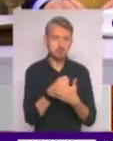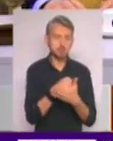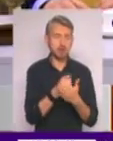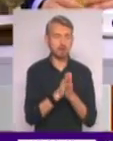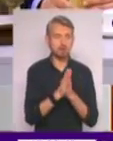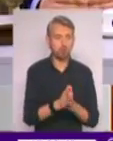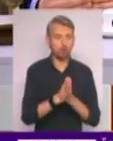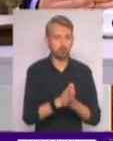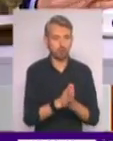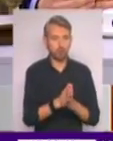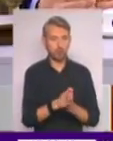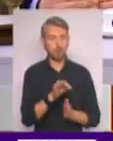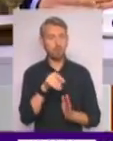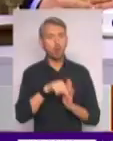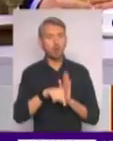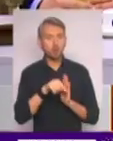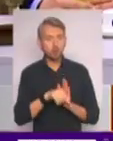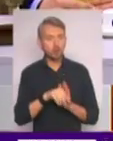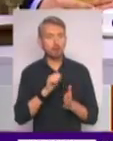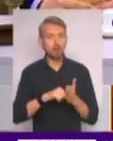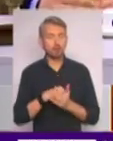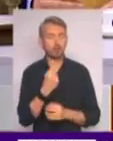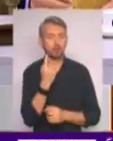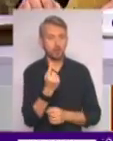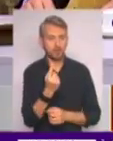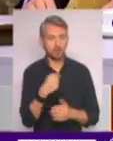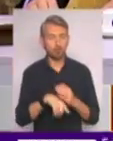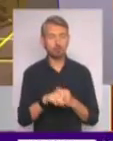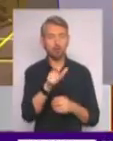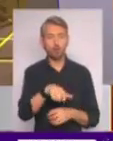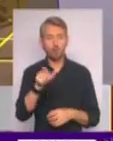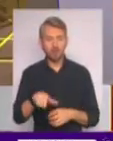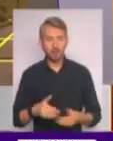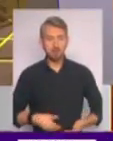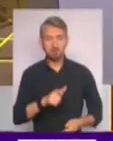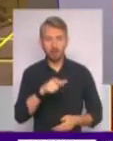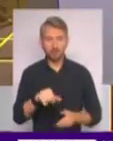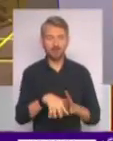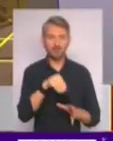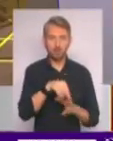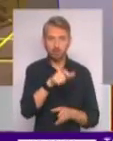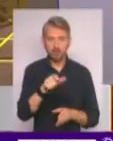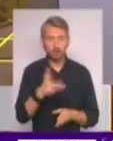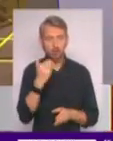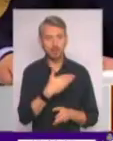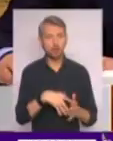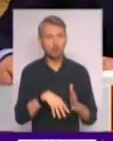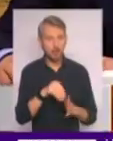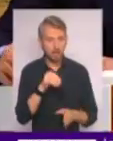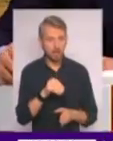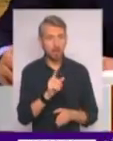випрошуємо. Угу. По суті, причина то одна є. Тому що громадяни, мешканці і виборці, коли нас обирали, вони